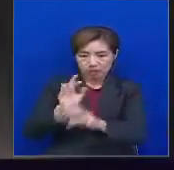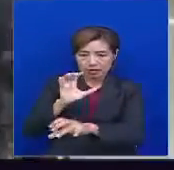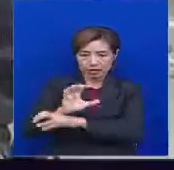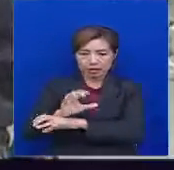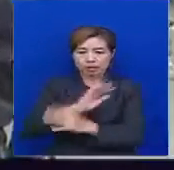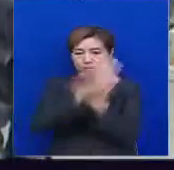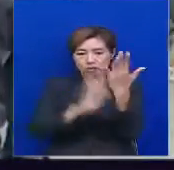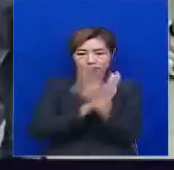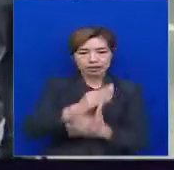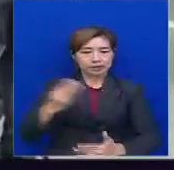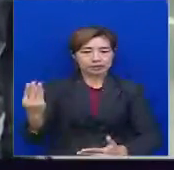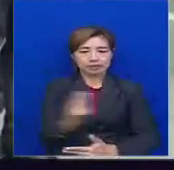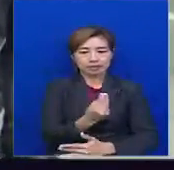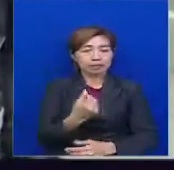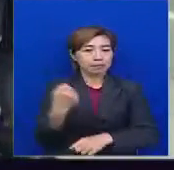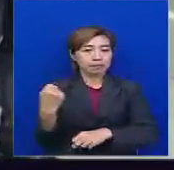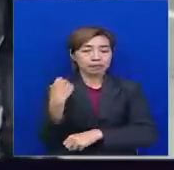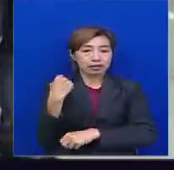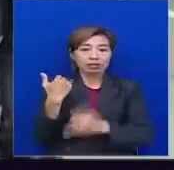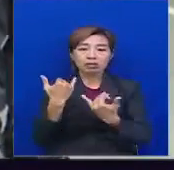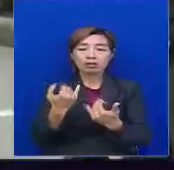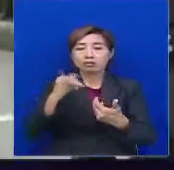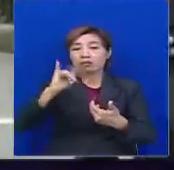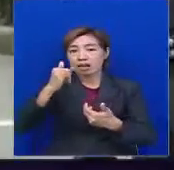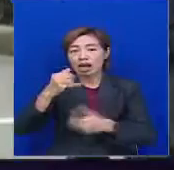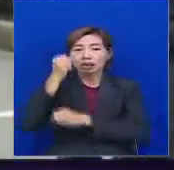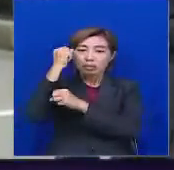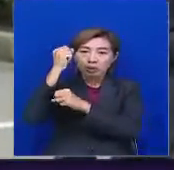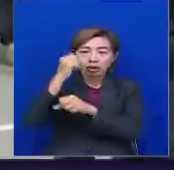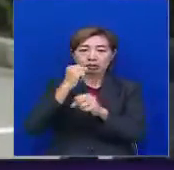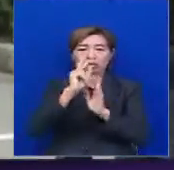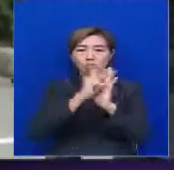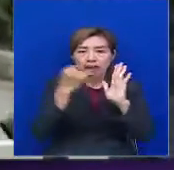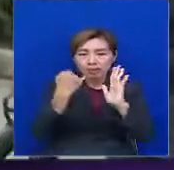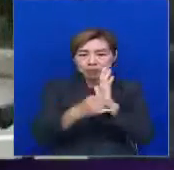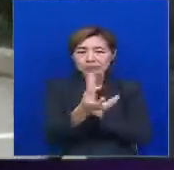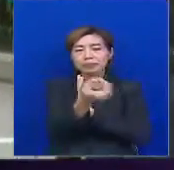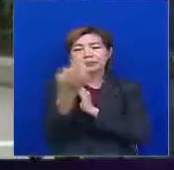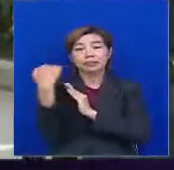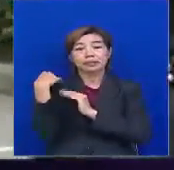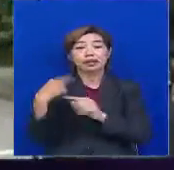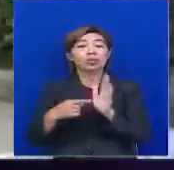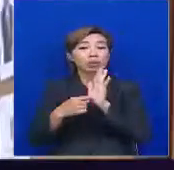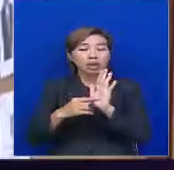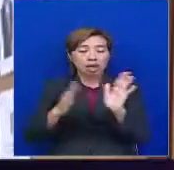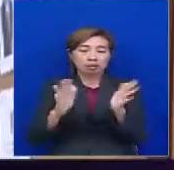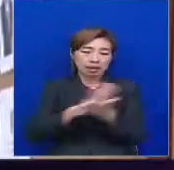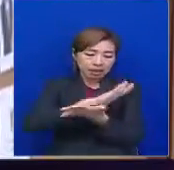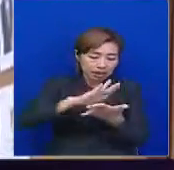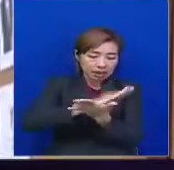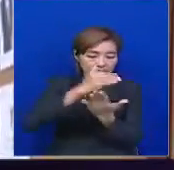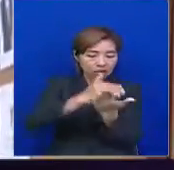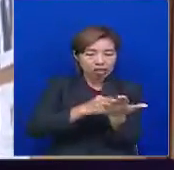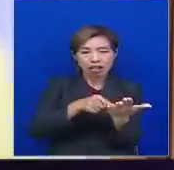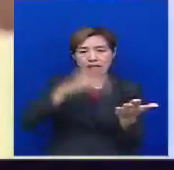ที่ทั่วประเทศซึ่งสถานการณ์ตอนนี้อาจจะมีการเคลื่อนไหวและกระทำความผิดบ้างเล็กน้อยอาที่การแจกเอกสารใบปลิวที่มีเนื้อหา